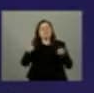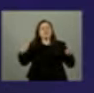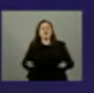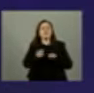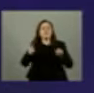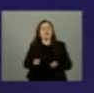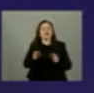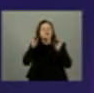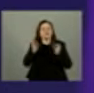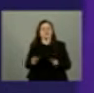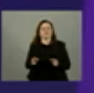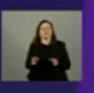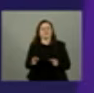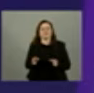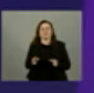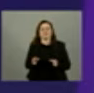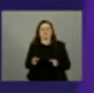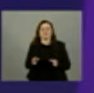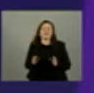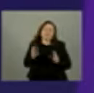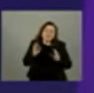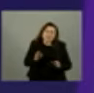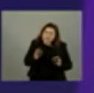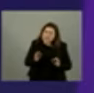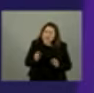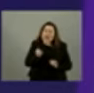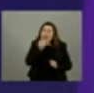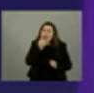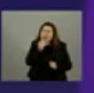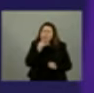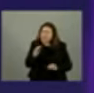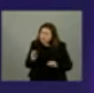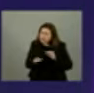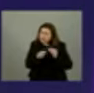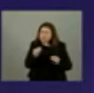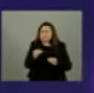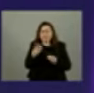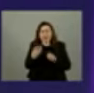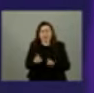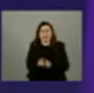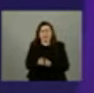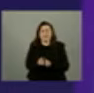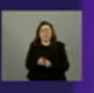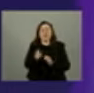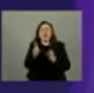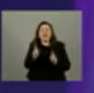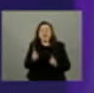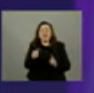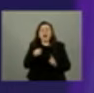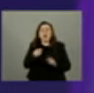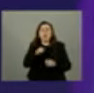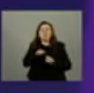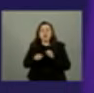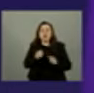Αυτό σημαίνει ότι πρώτον ο ίδιος πρέπει πιο ρητά να το αποδεχθεί, γιατί αυτό είναι έτσι μια προβοκατόρικη, θα έλεγα, απάντηση προς τον